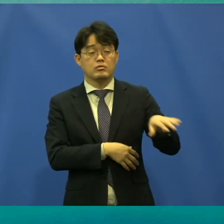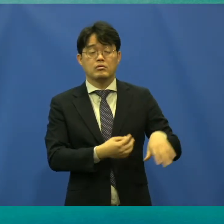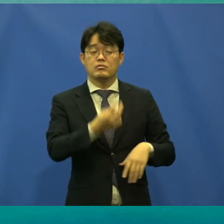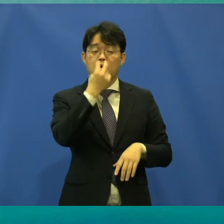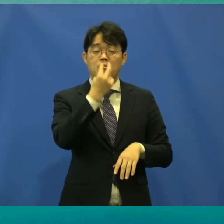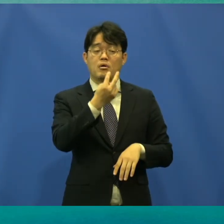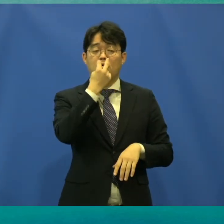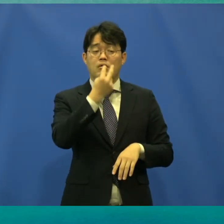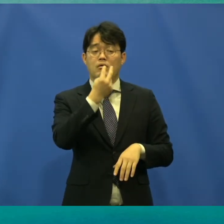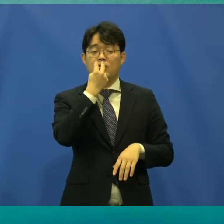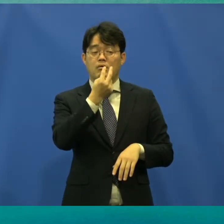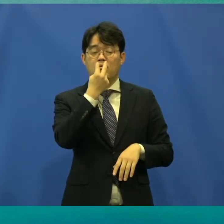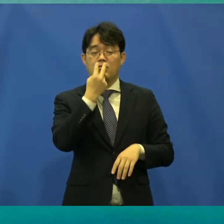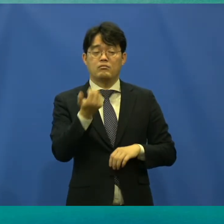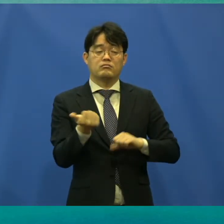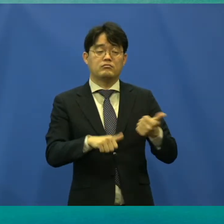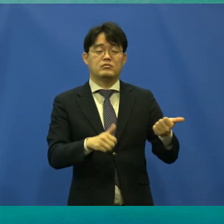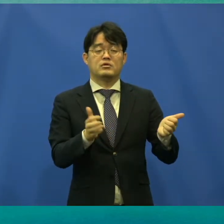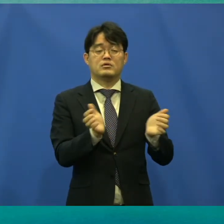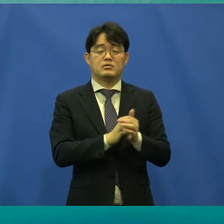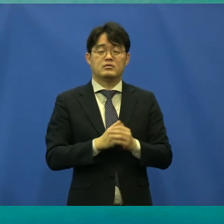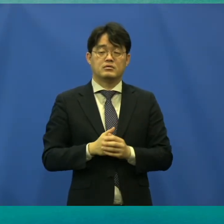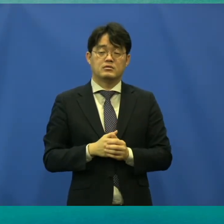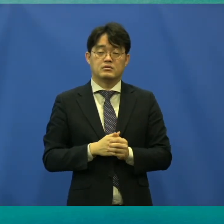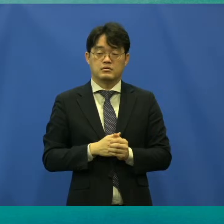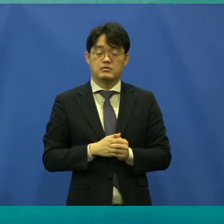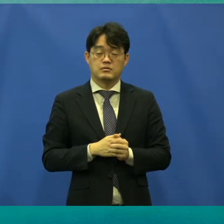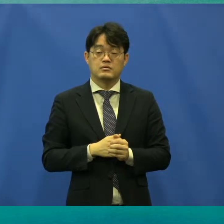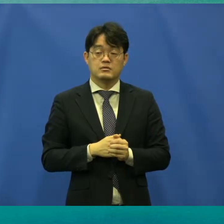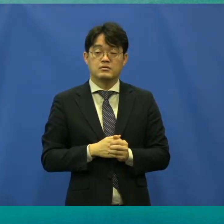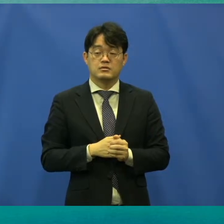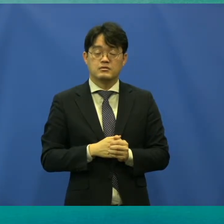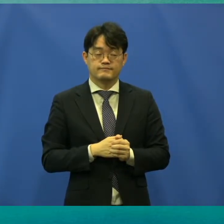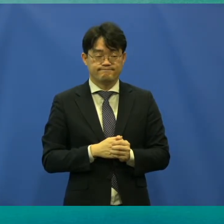연기 같습니다. 한 번입니다. 한순간이면 갑니다.